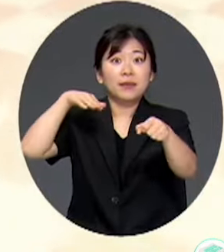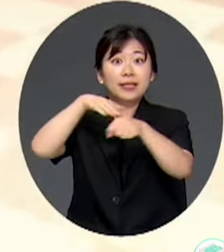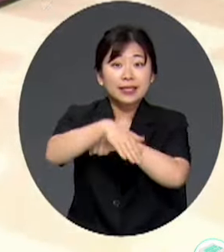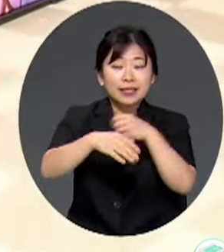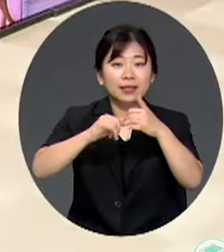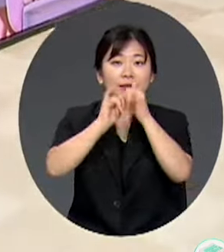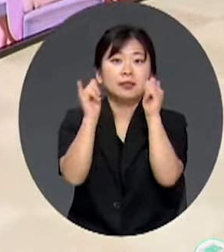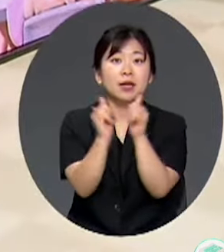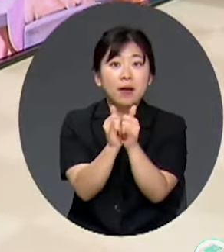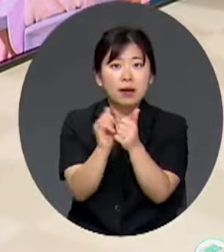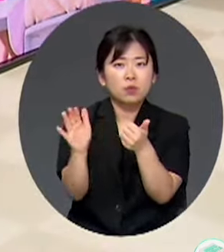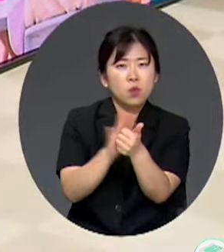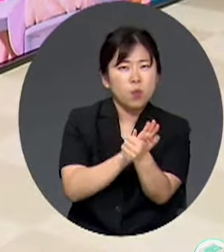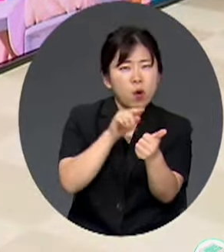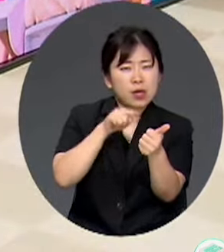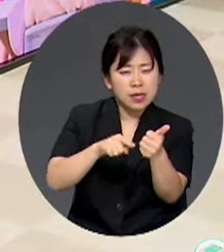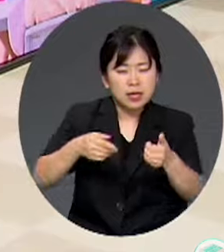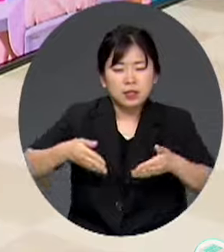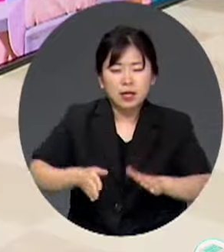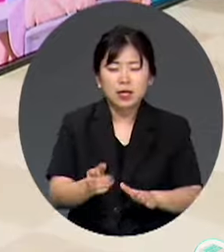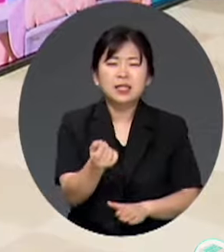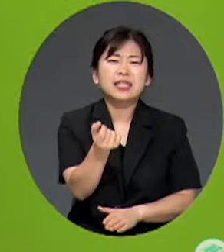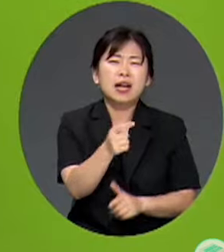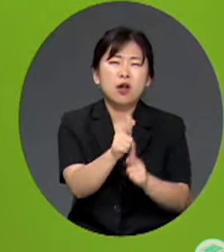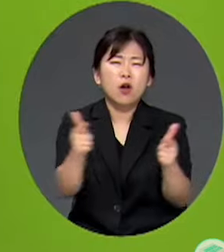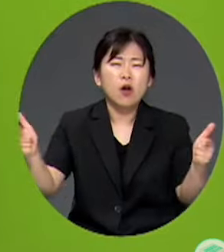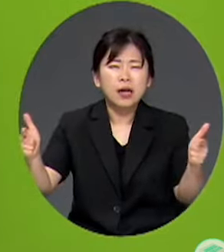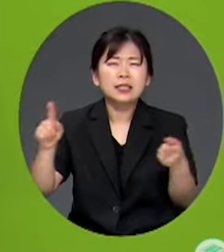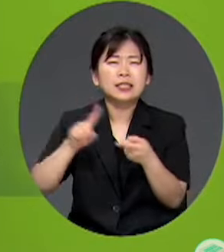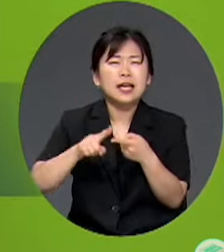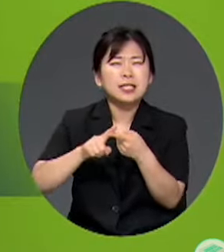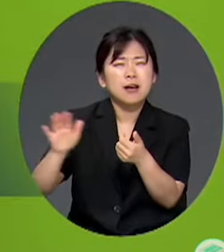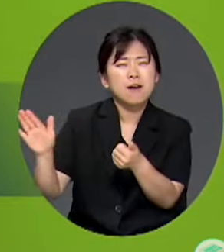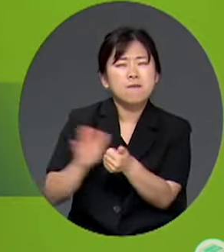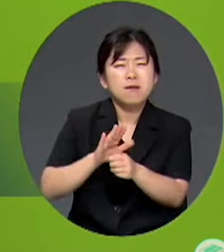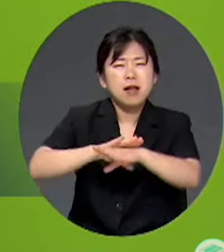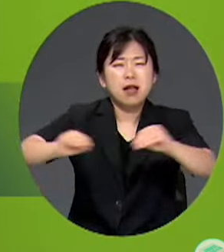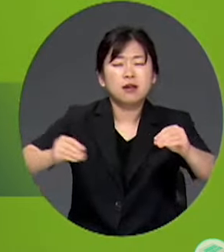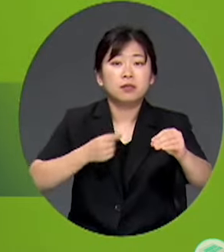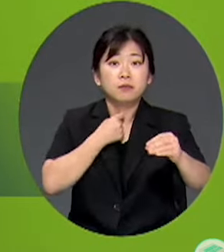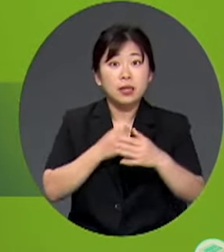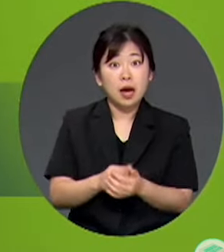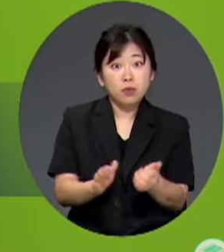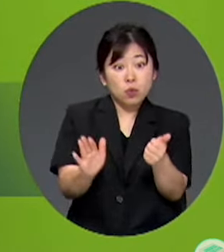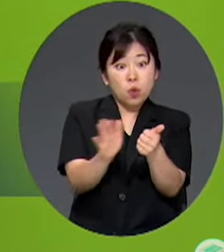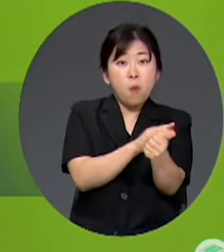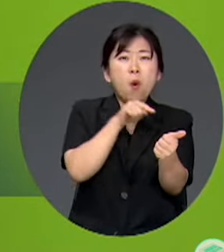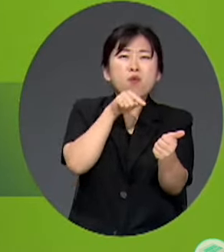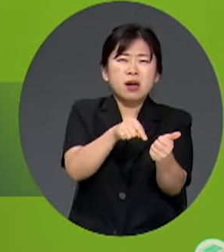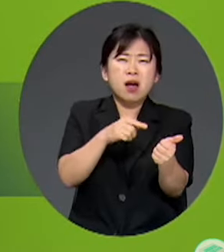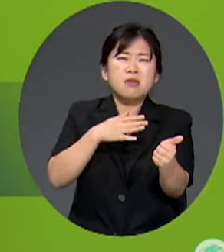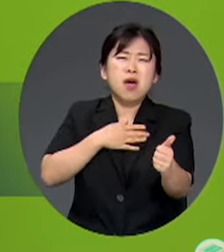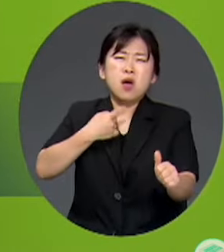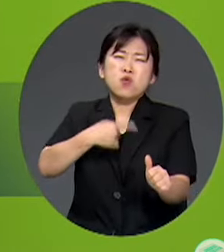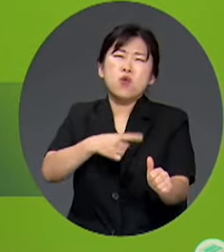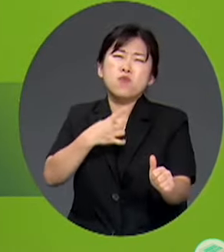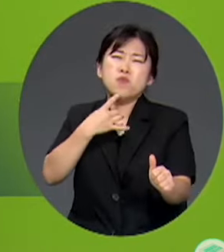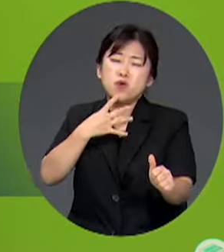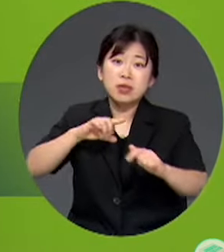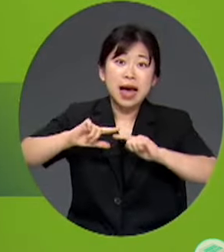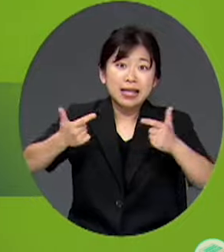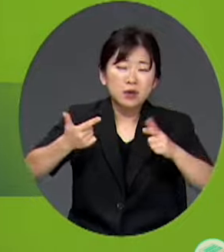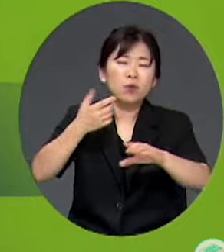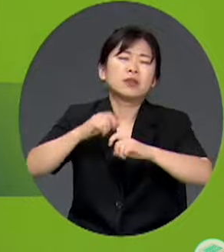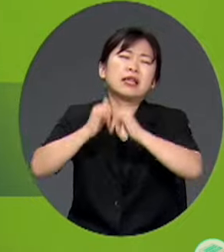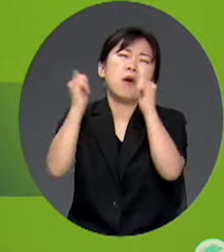저출생과 지역 소멸 문제에 대응하겠다는 겁니다. 돌봄은 교육계의 힘만으로 해결할 수 있는 문제가